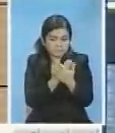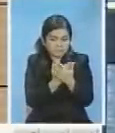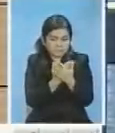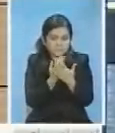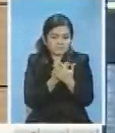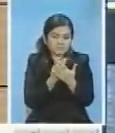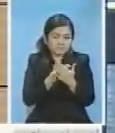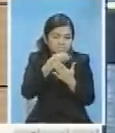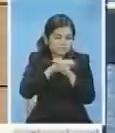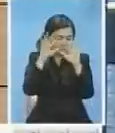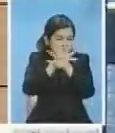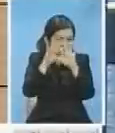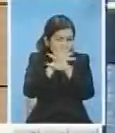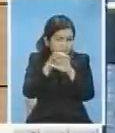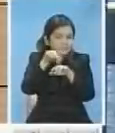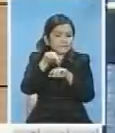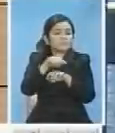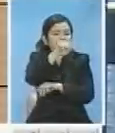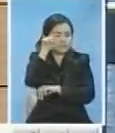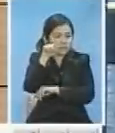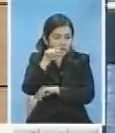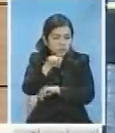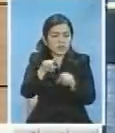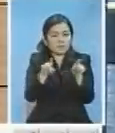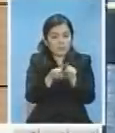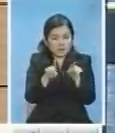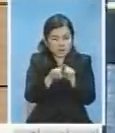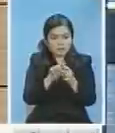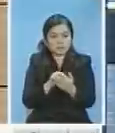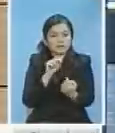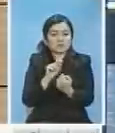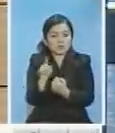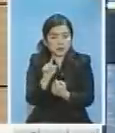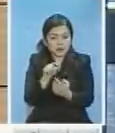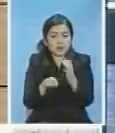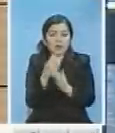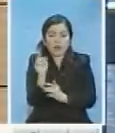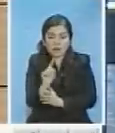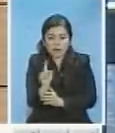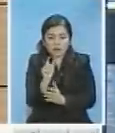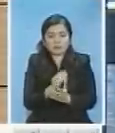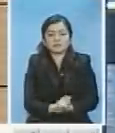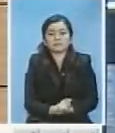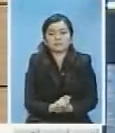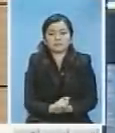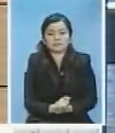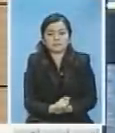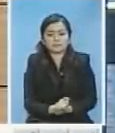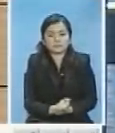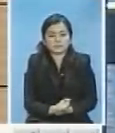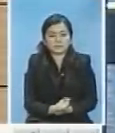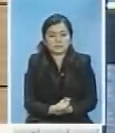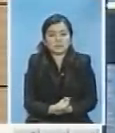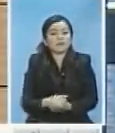มีความข้องใจสงสัยกันพอสมควรในเรื่องนี้เพราะอะไรครับเพราะเกือบทุก